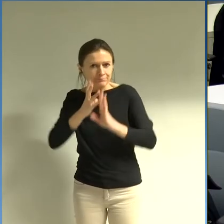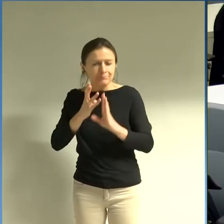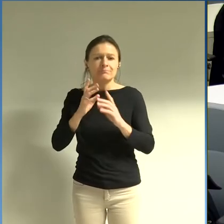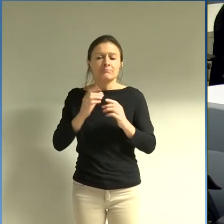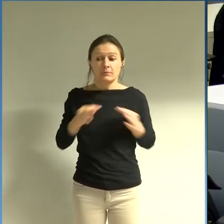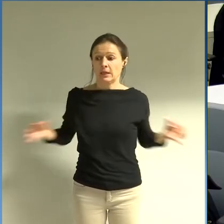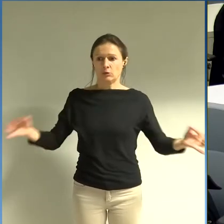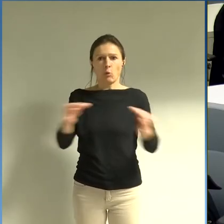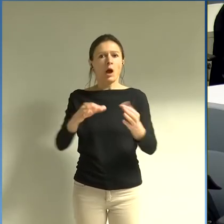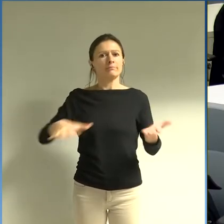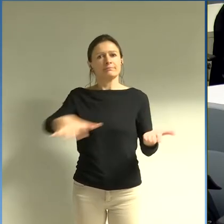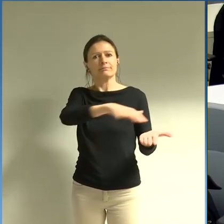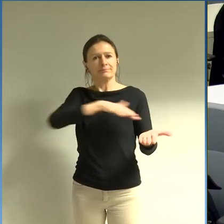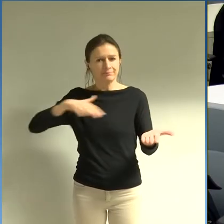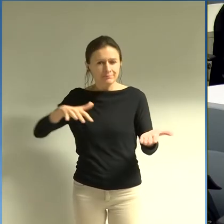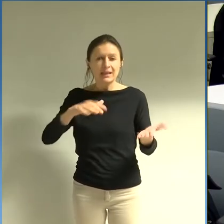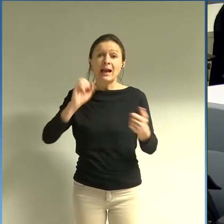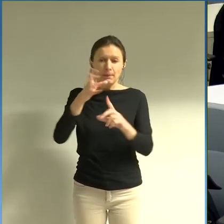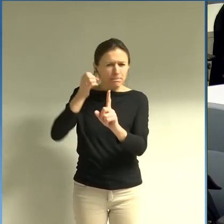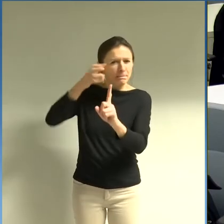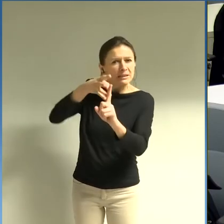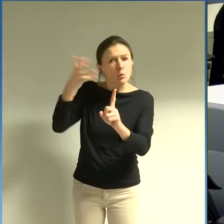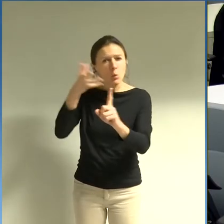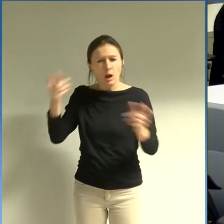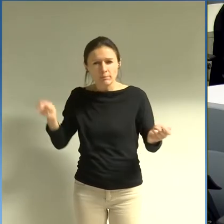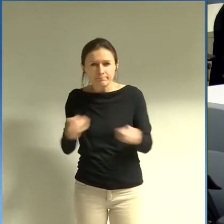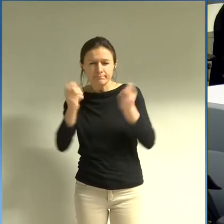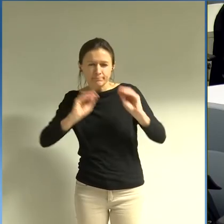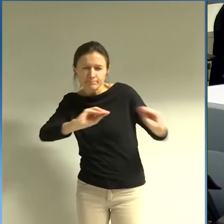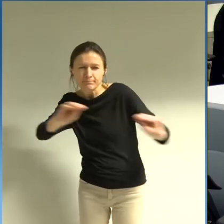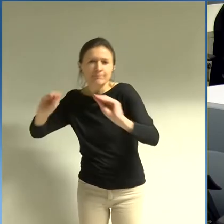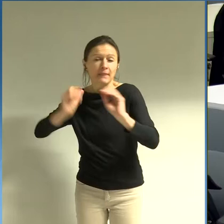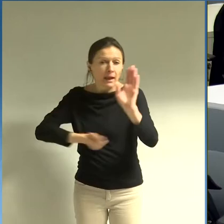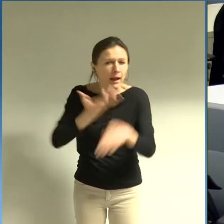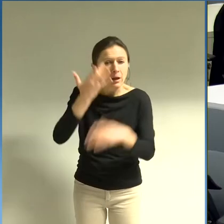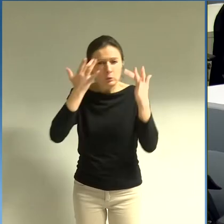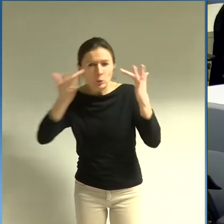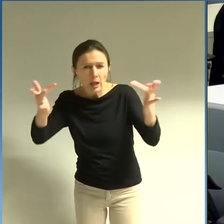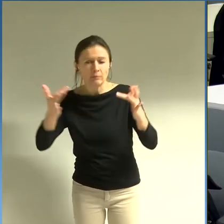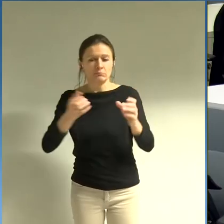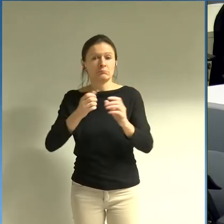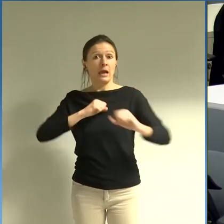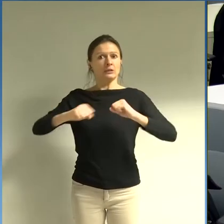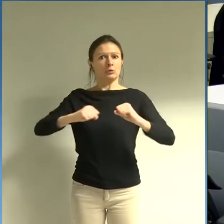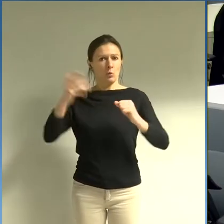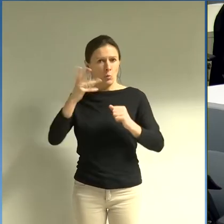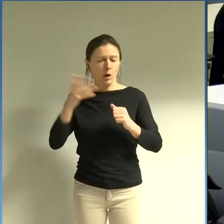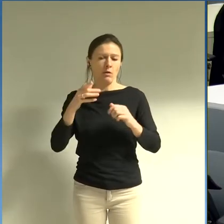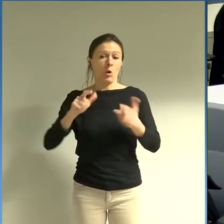et porte à ce titre une mission d'éducation artistique et culturelle ces actions ont une dimension locale